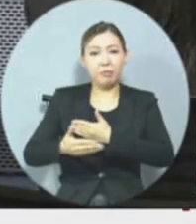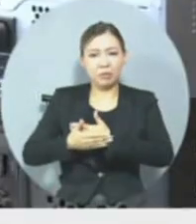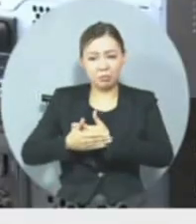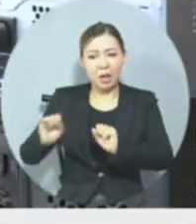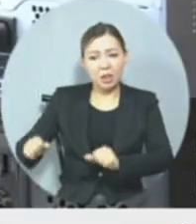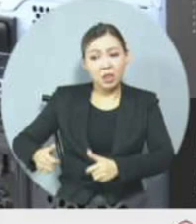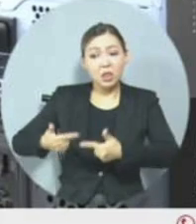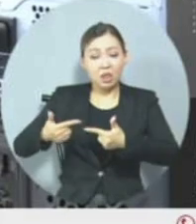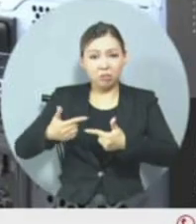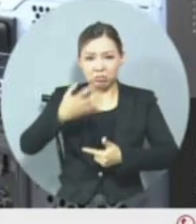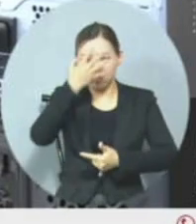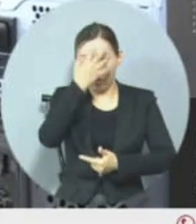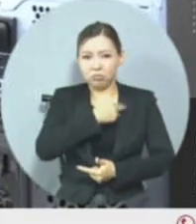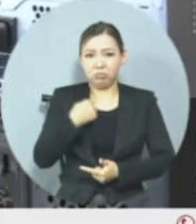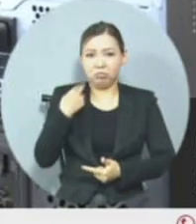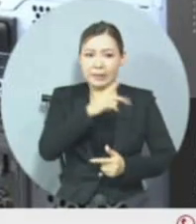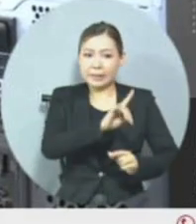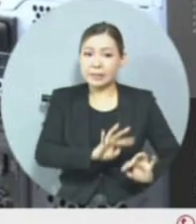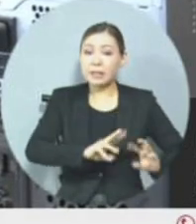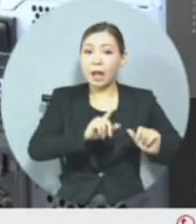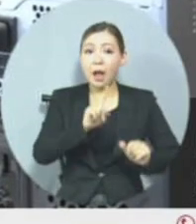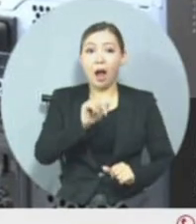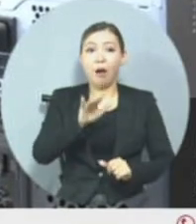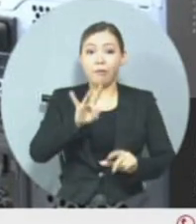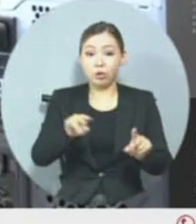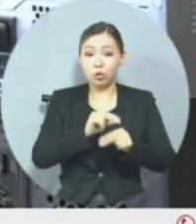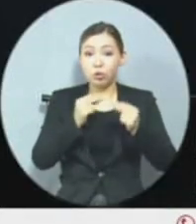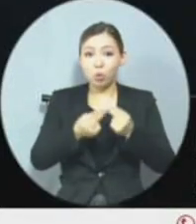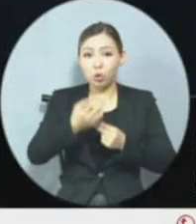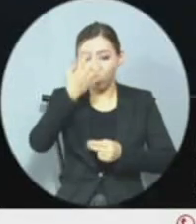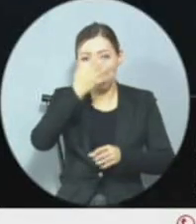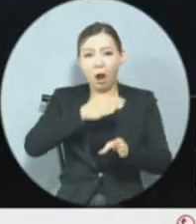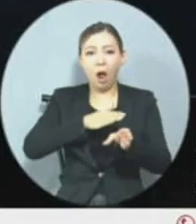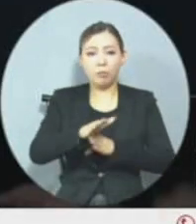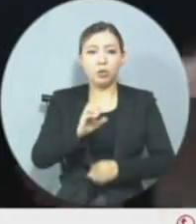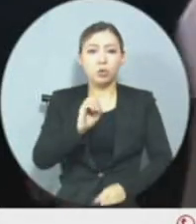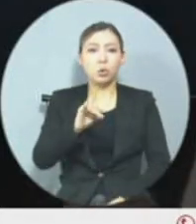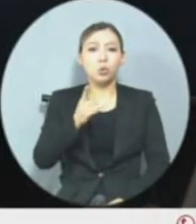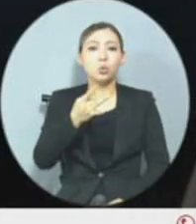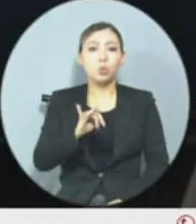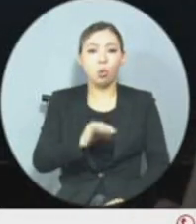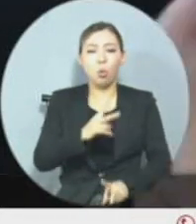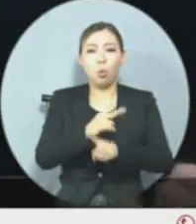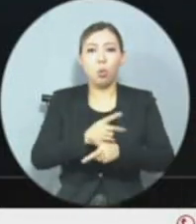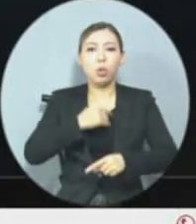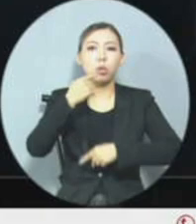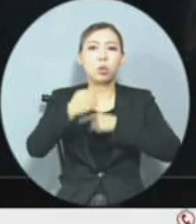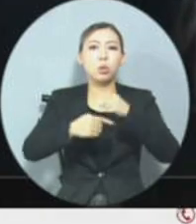сайжруулах шинжилтийн хүрээнд улсын хурлын хаврын чуулганаар төрийн албан хаагчийн ёс зүйн тухай хуулийг хэлэлцэх юм аа.